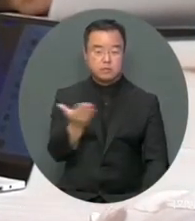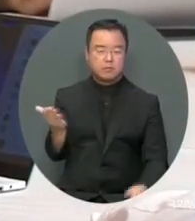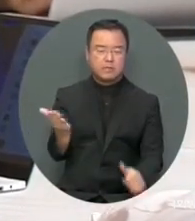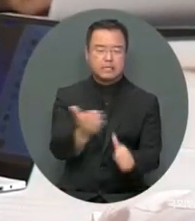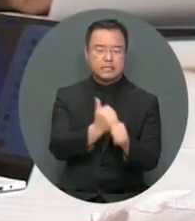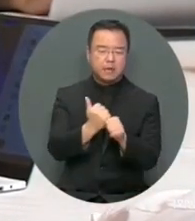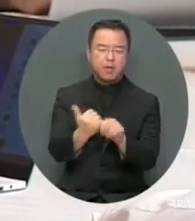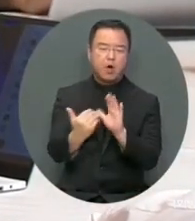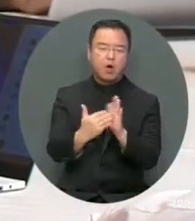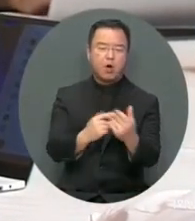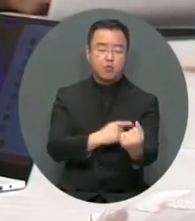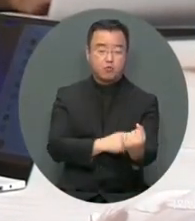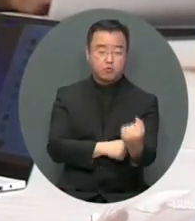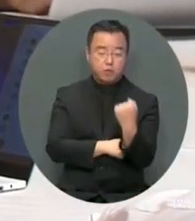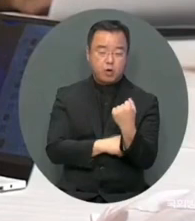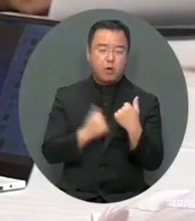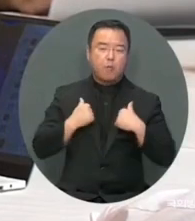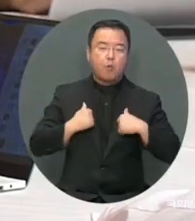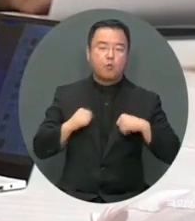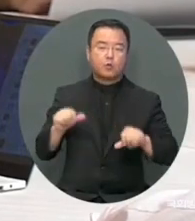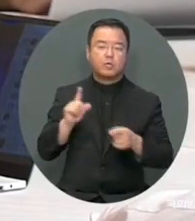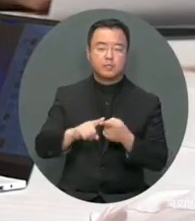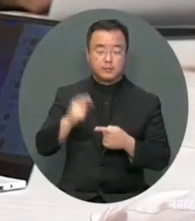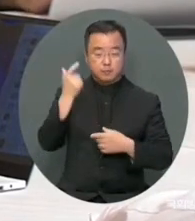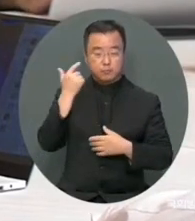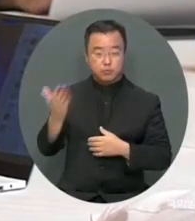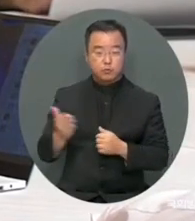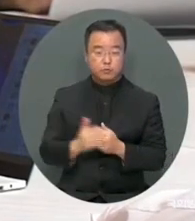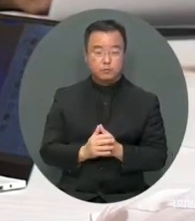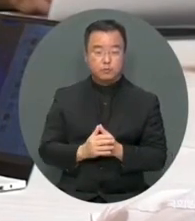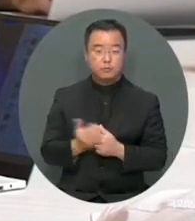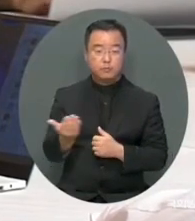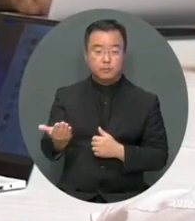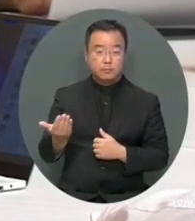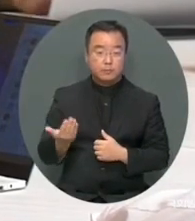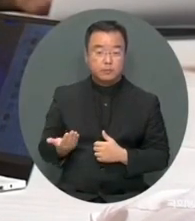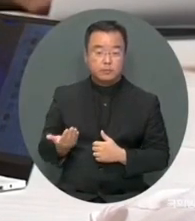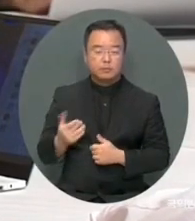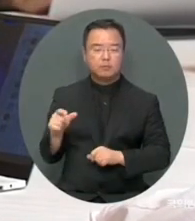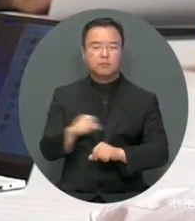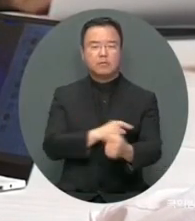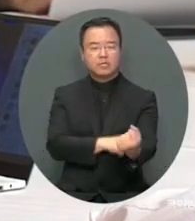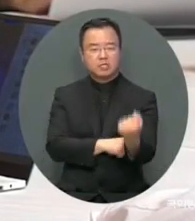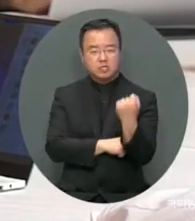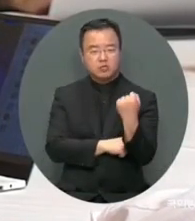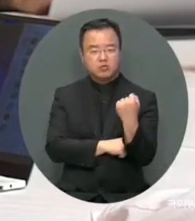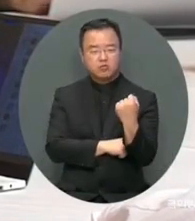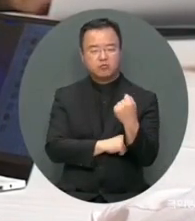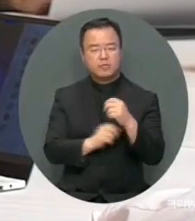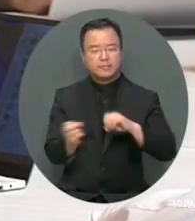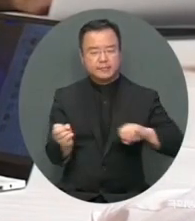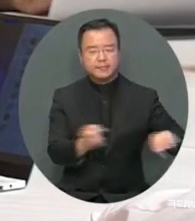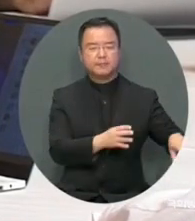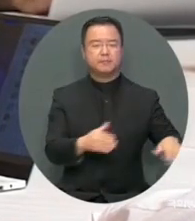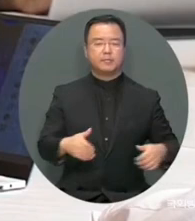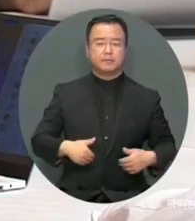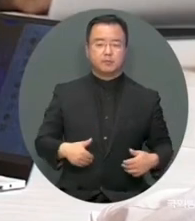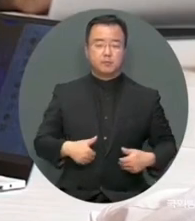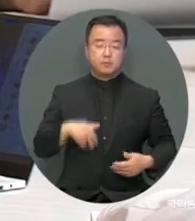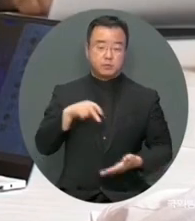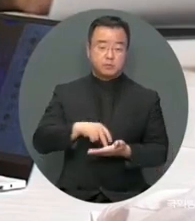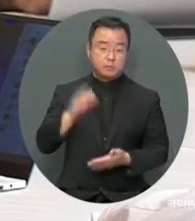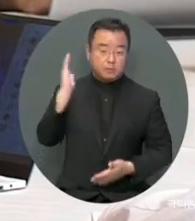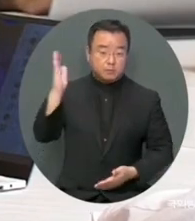포기와 관련해서 좀 여쭙고 싶습니다. 의장님 앞서서 이 특권 내려놔야 한다 이런 입장 밝히셨던 걸로 기억을